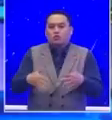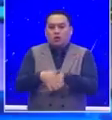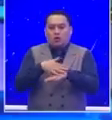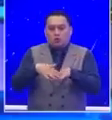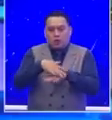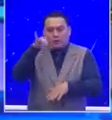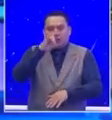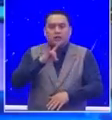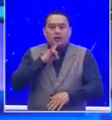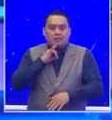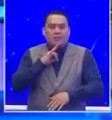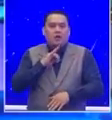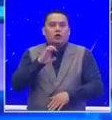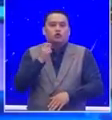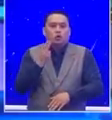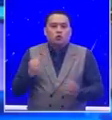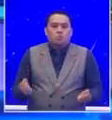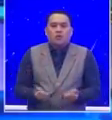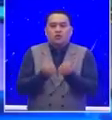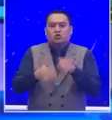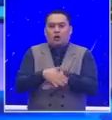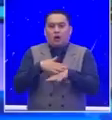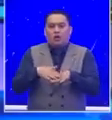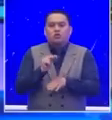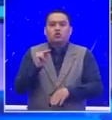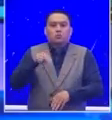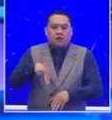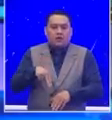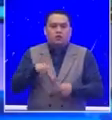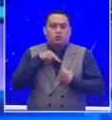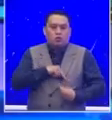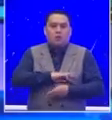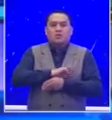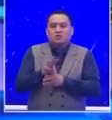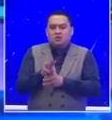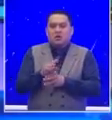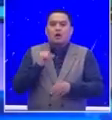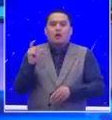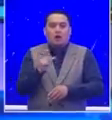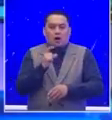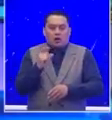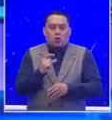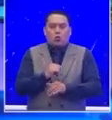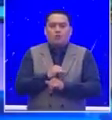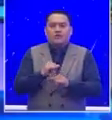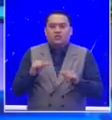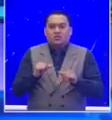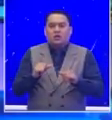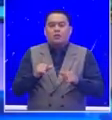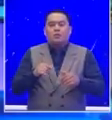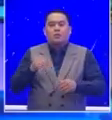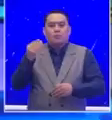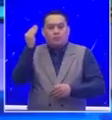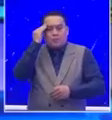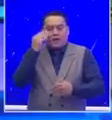народу Казахстана. Социальная поддержка населения в период ЧП, трудоустройство граждан, снижение экономического роста в рамках антикризисных